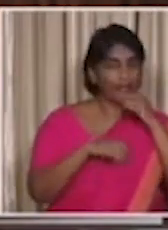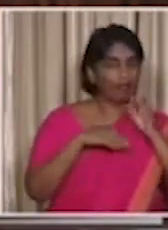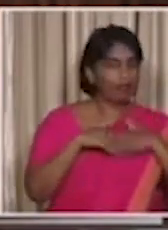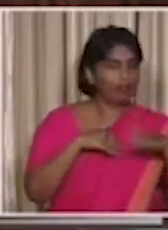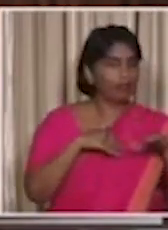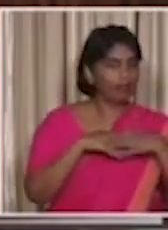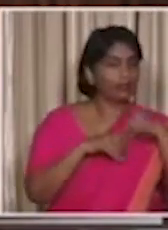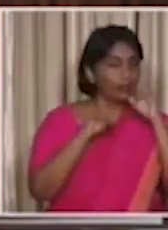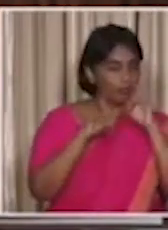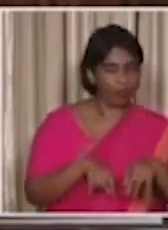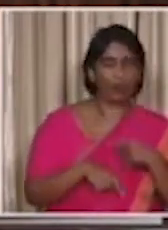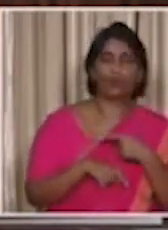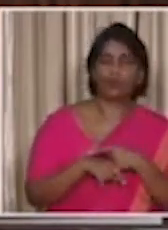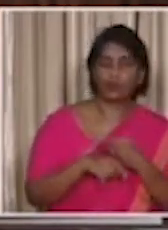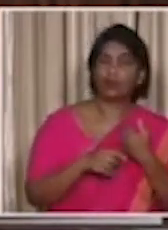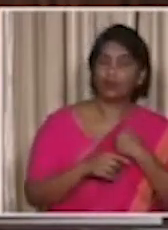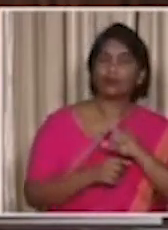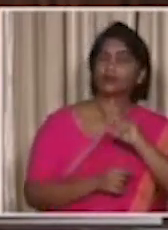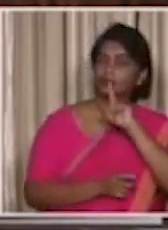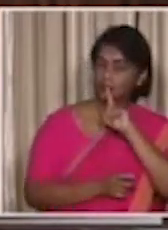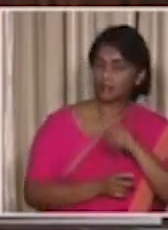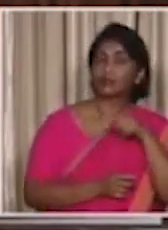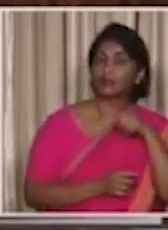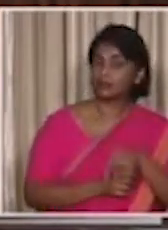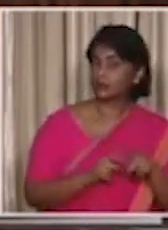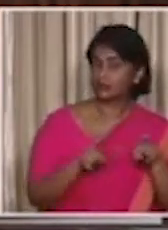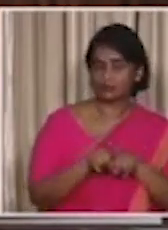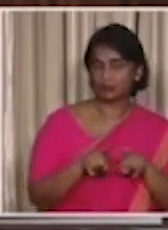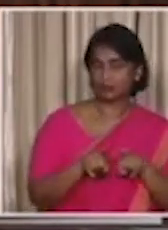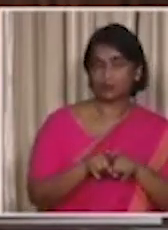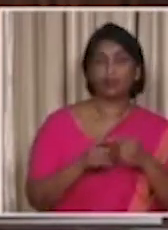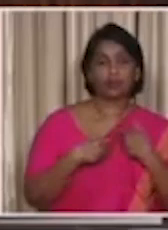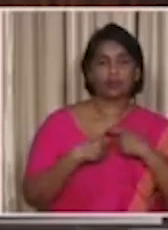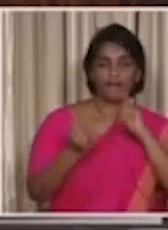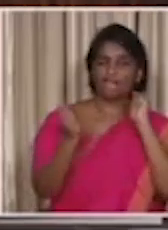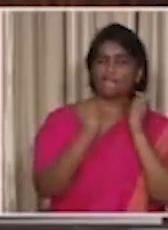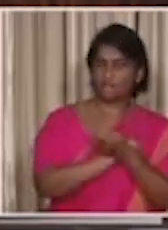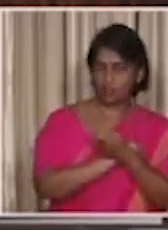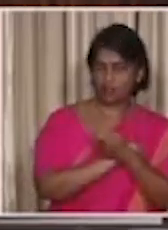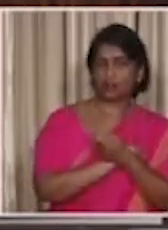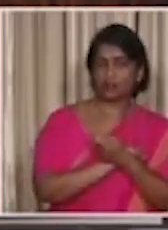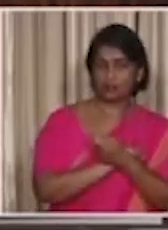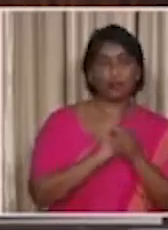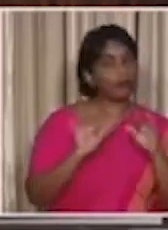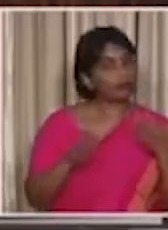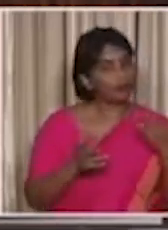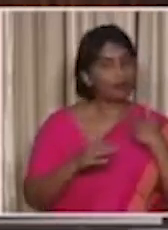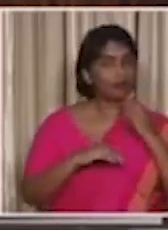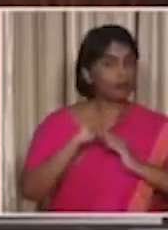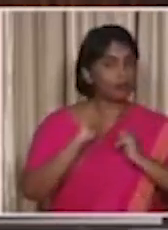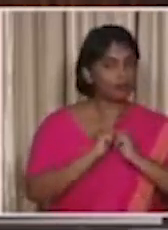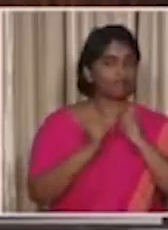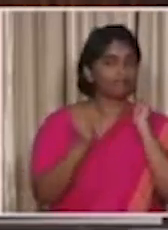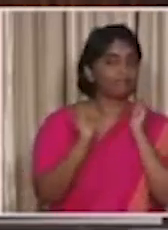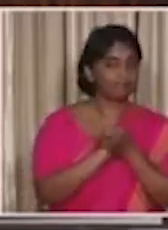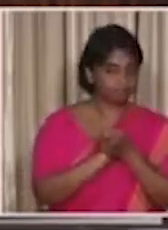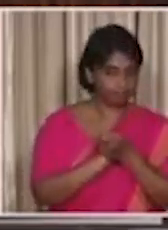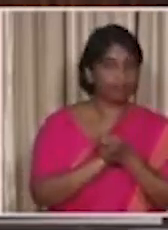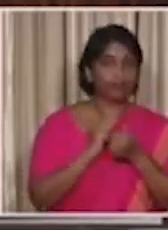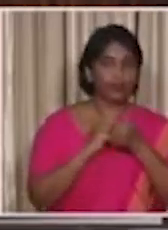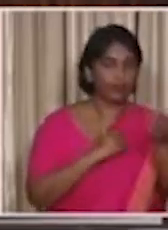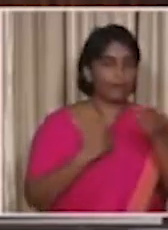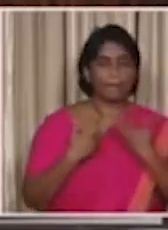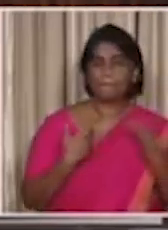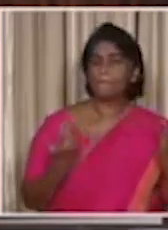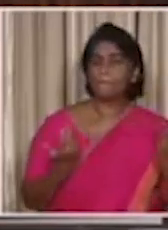දේවල් තමයි මේවා. මම යෝජනා කරන්නේ මේ තත්ත්වය අප වෙනස් කරගත යුතුයි. නැතිනම් ක්‍රමයේ වෙනසක් ඇති කරගන්න අපි